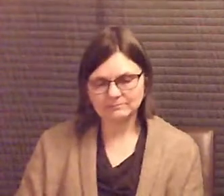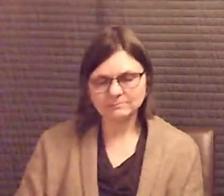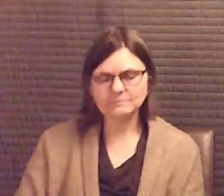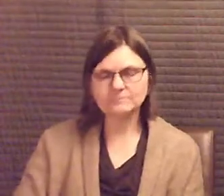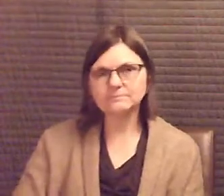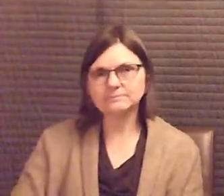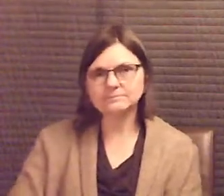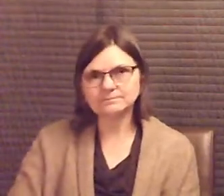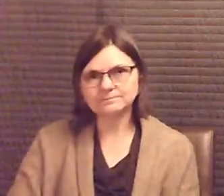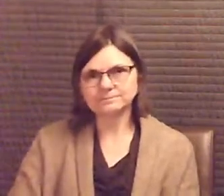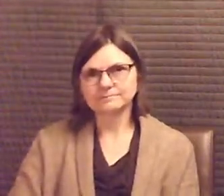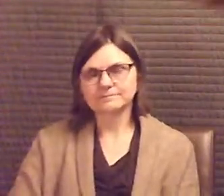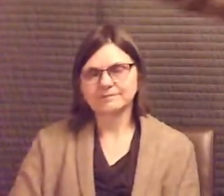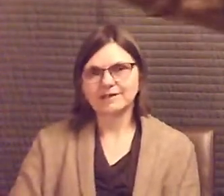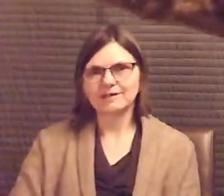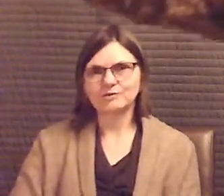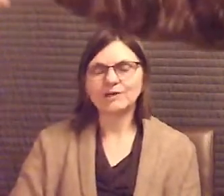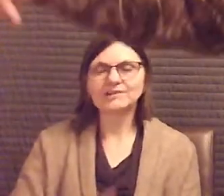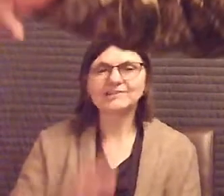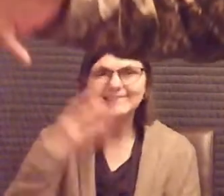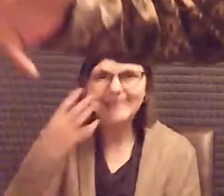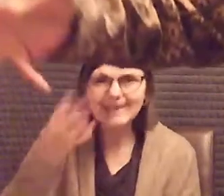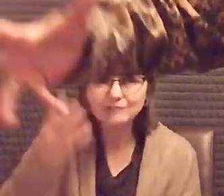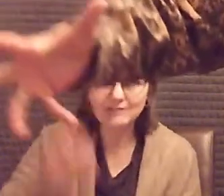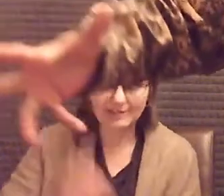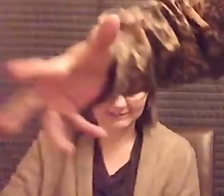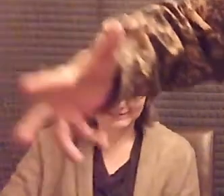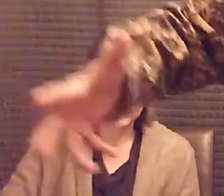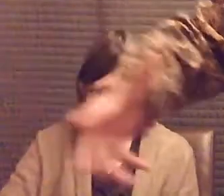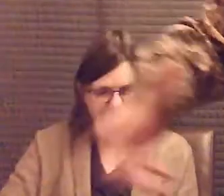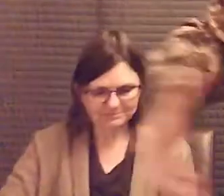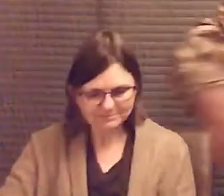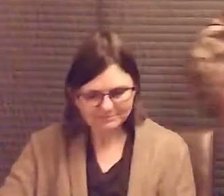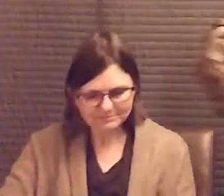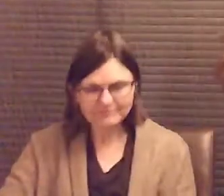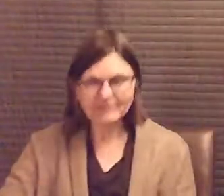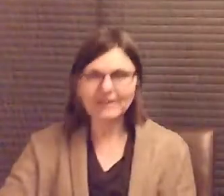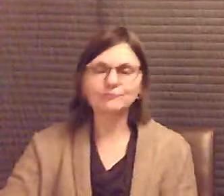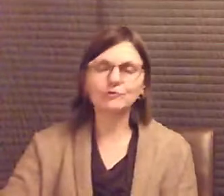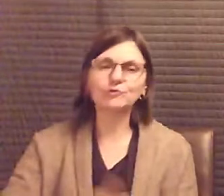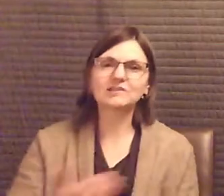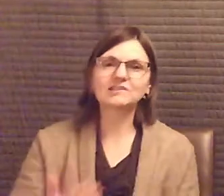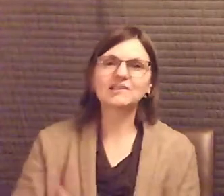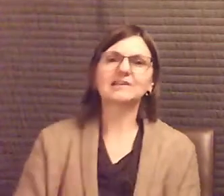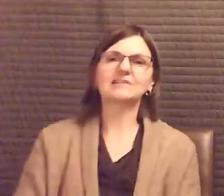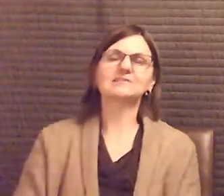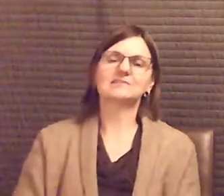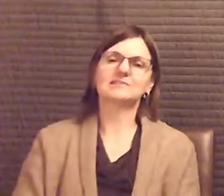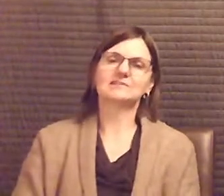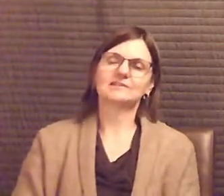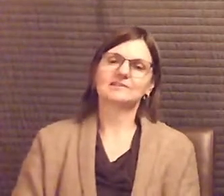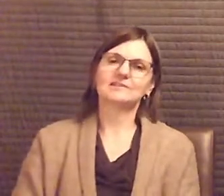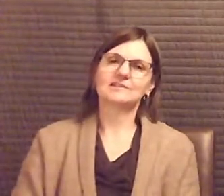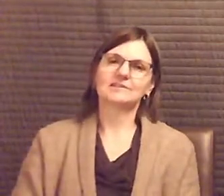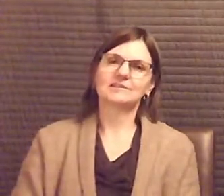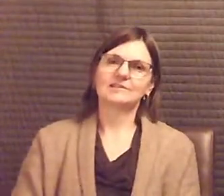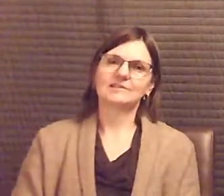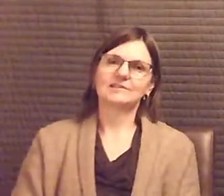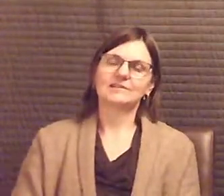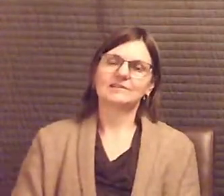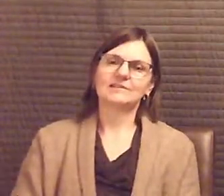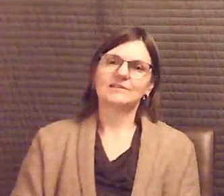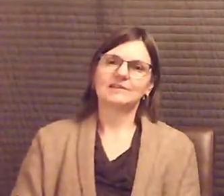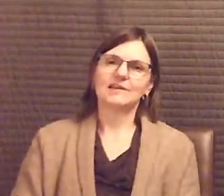john liefde naar johannes leefde dat een historische en volgens de geschiedenis tour met een